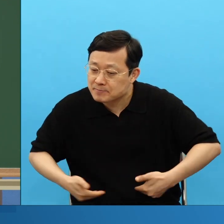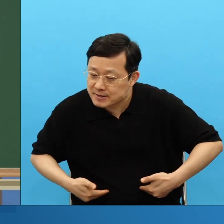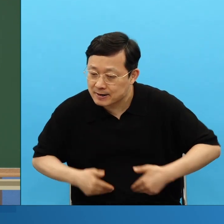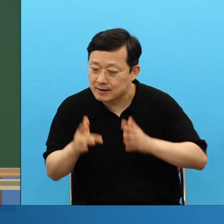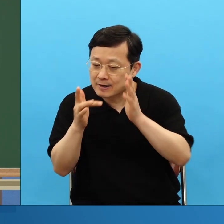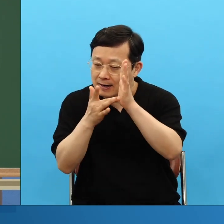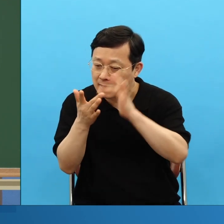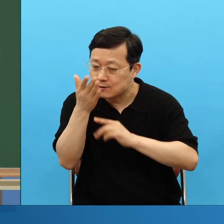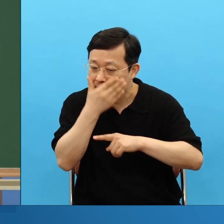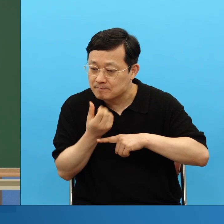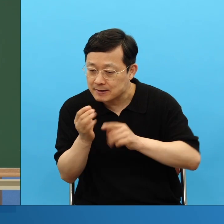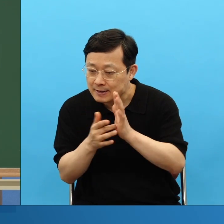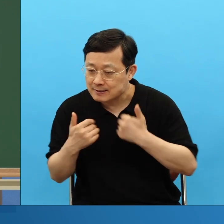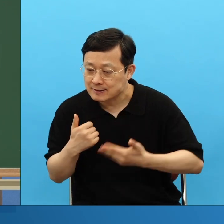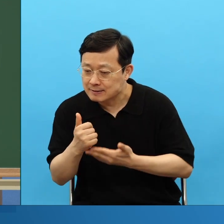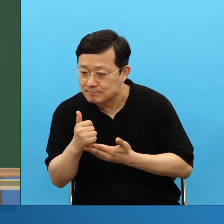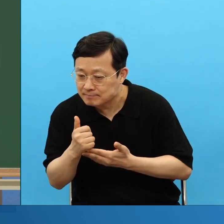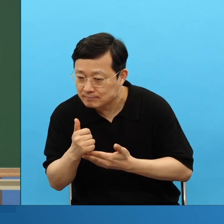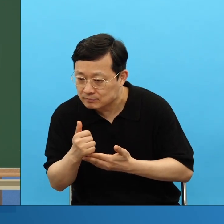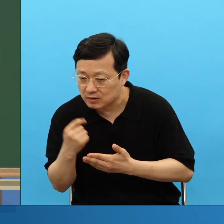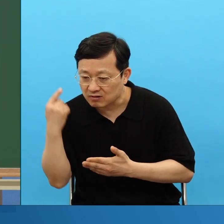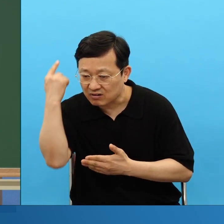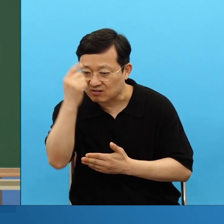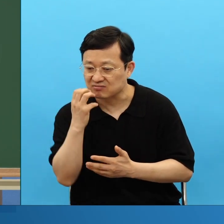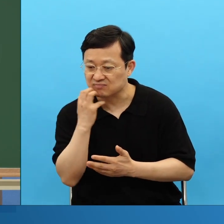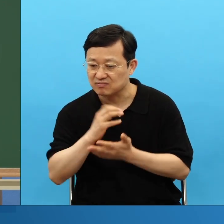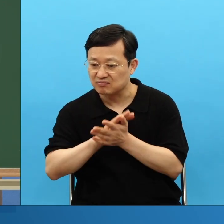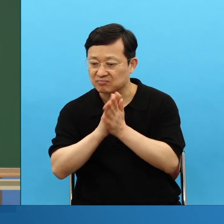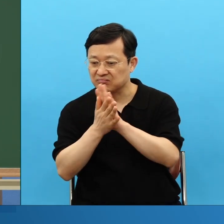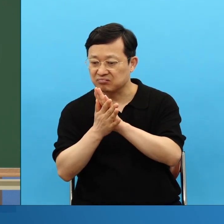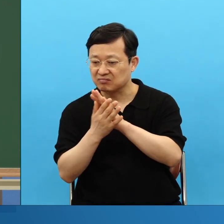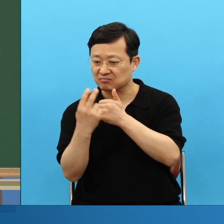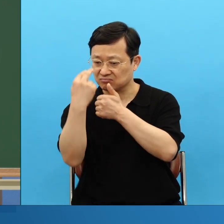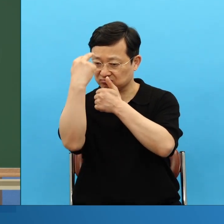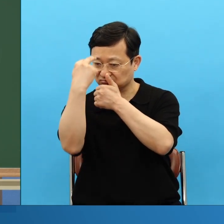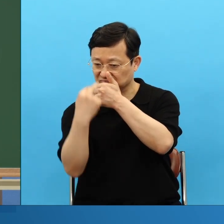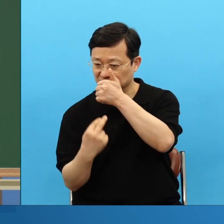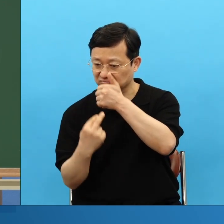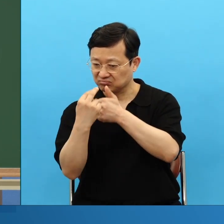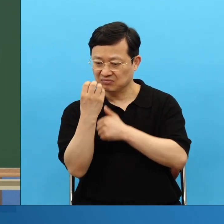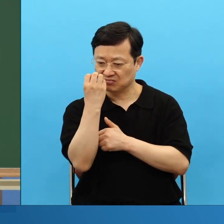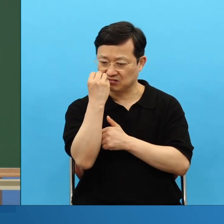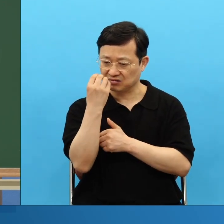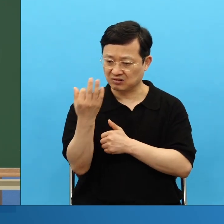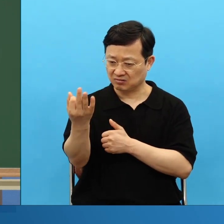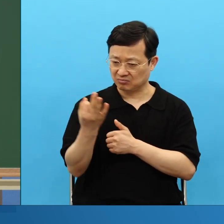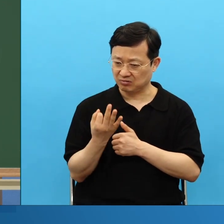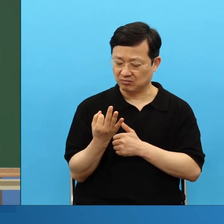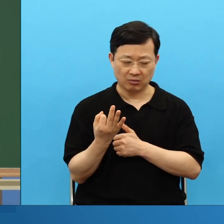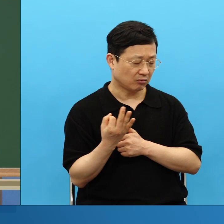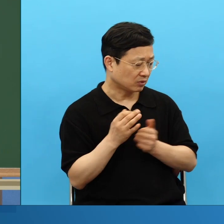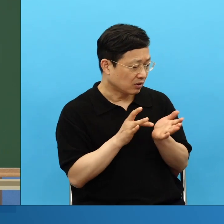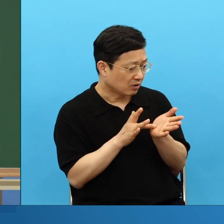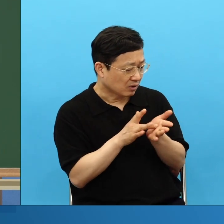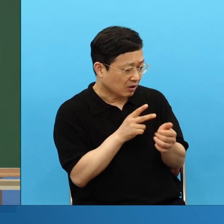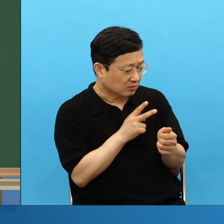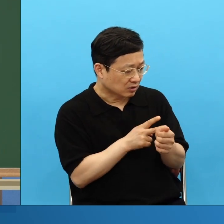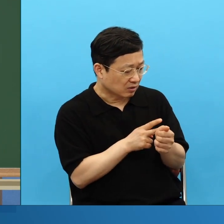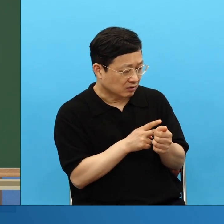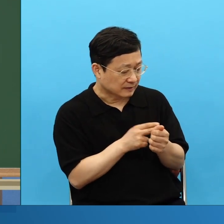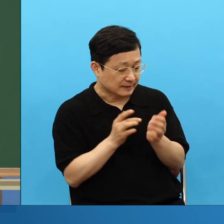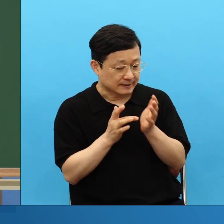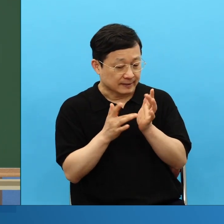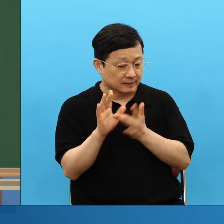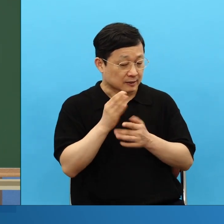같고 좋았는데, 표정이 이제 점점 이상한 사람들을 만나게 되는 거죠. 약사로 왔는데 자꾸 무슨